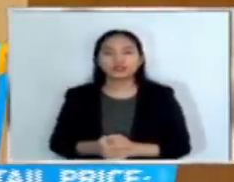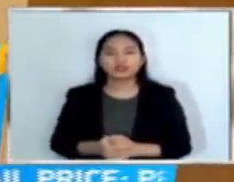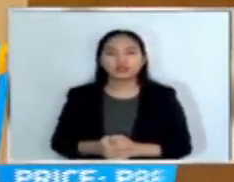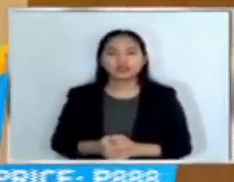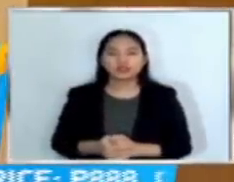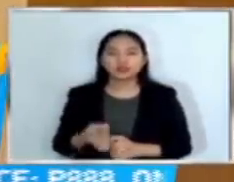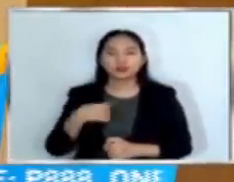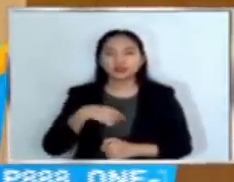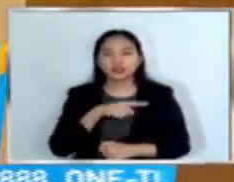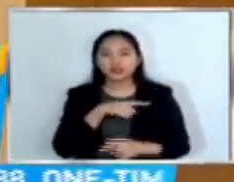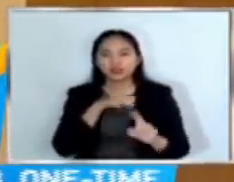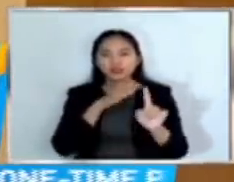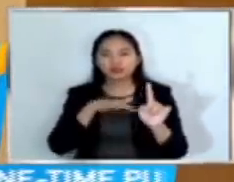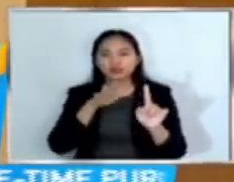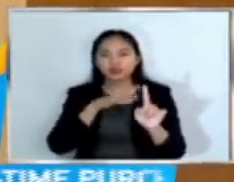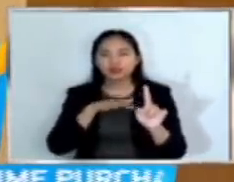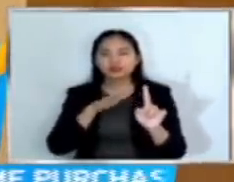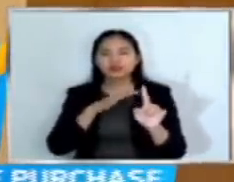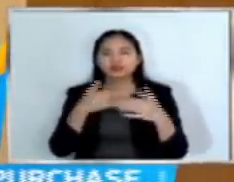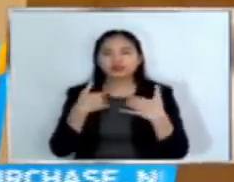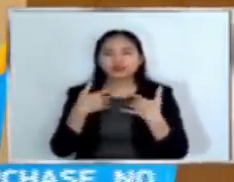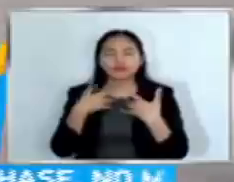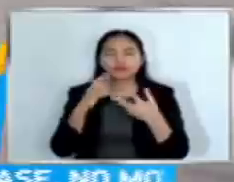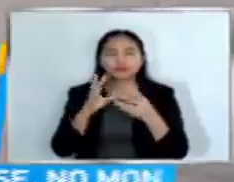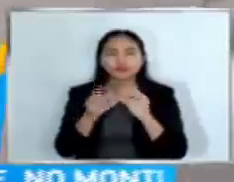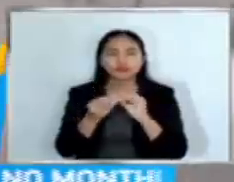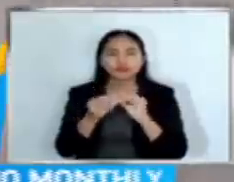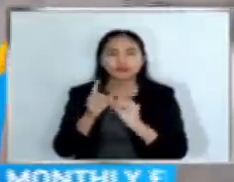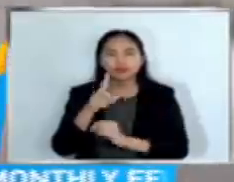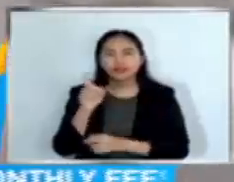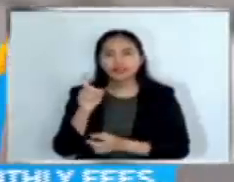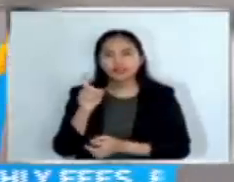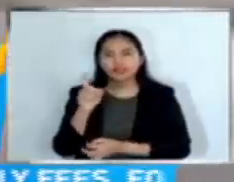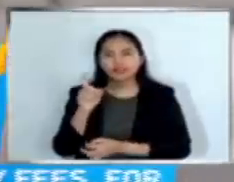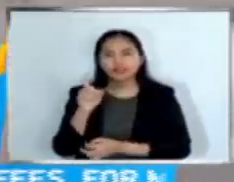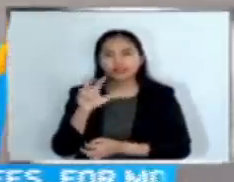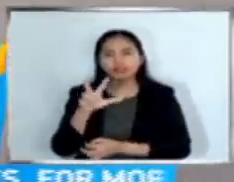tayo ng a total of 132